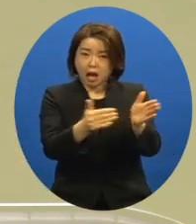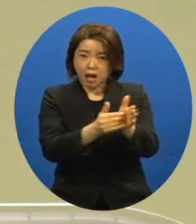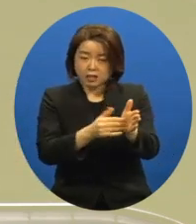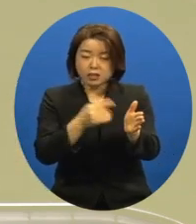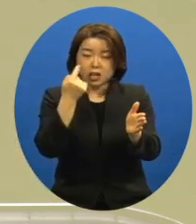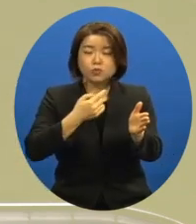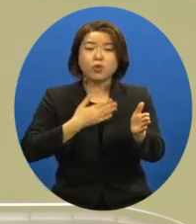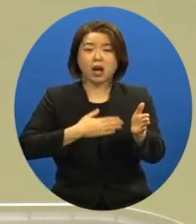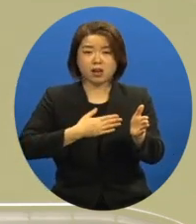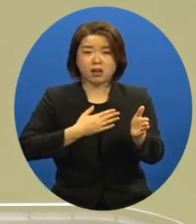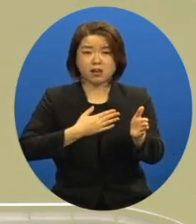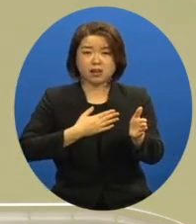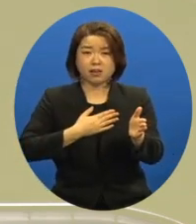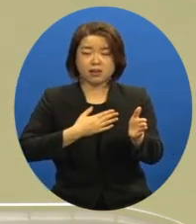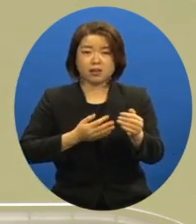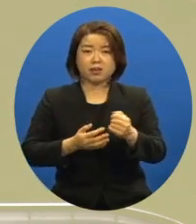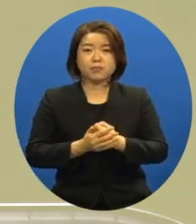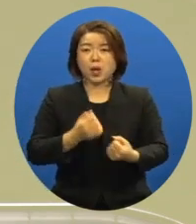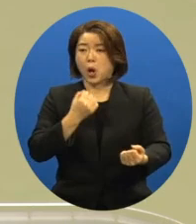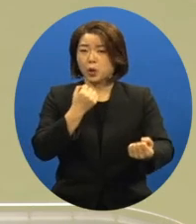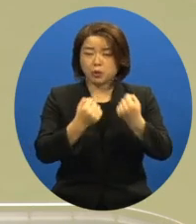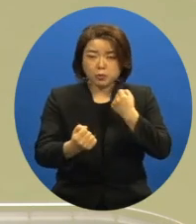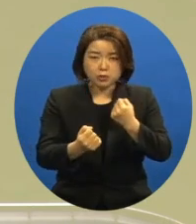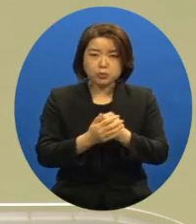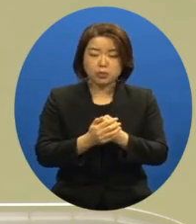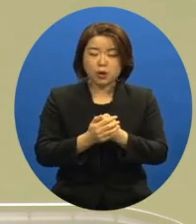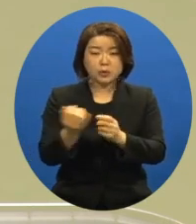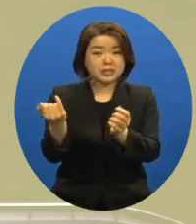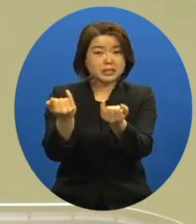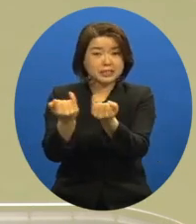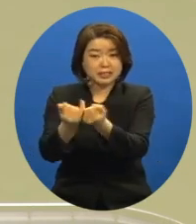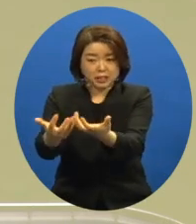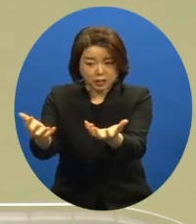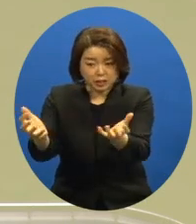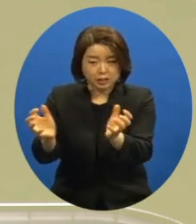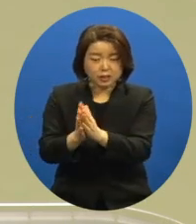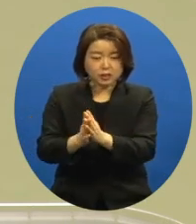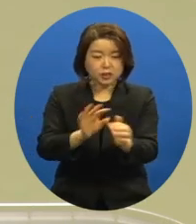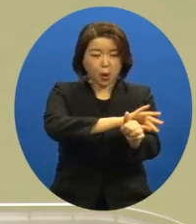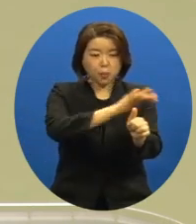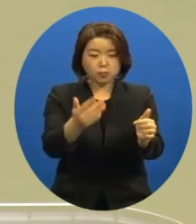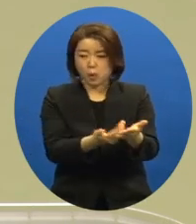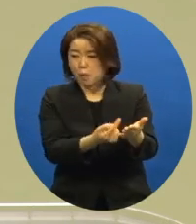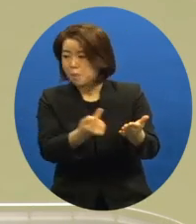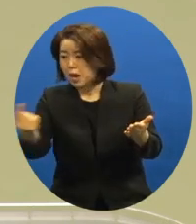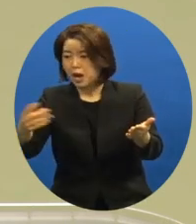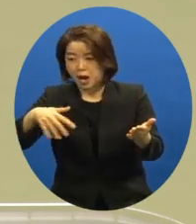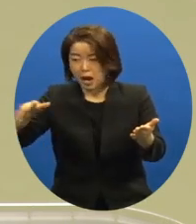줄로 알았습니다. 그럼에도 불구하고 그들은 무덤을 떠나지 않고 울었습니다.